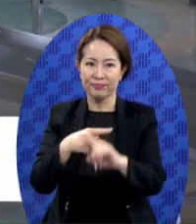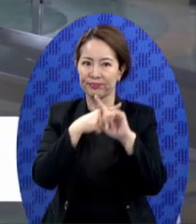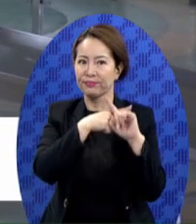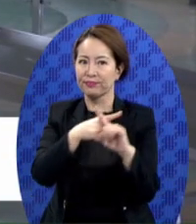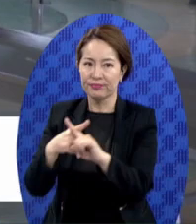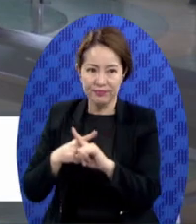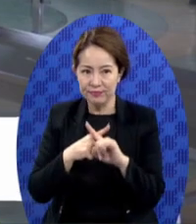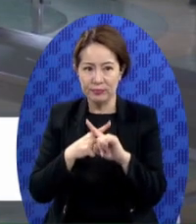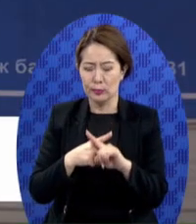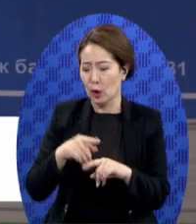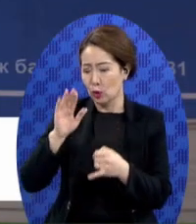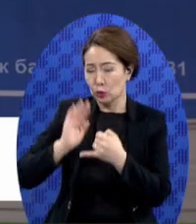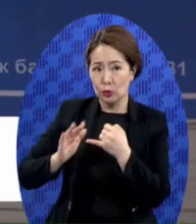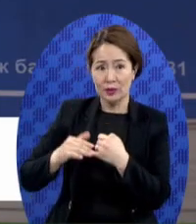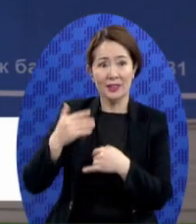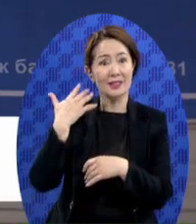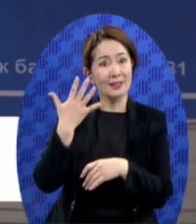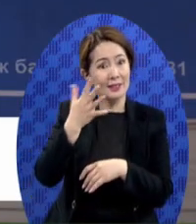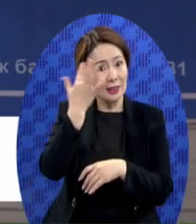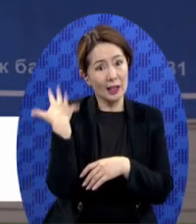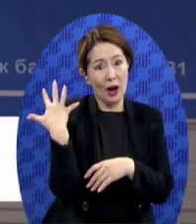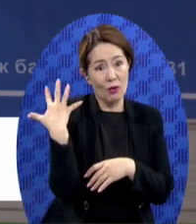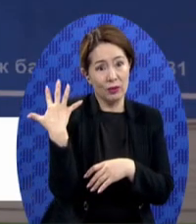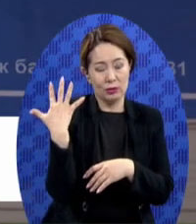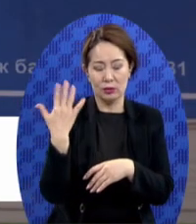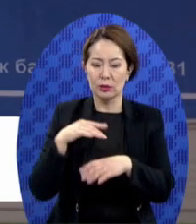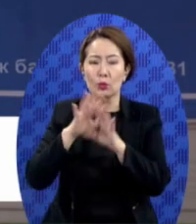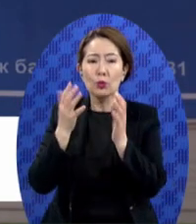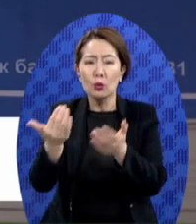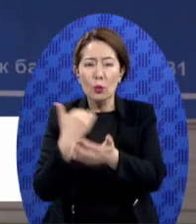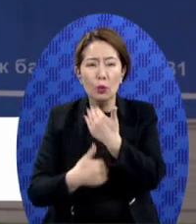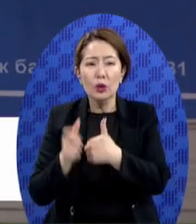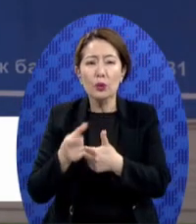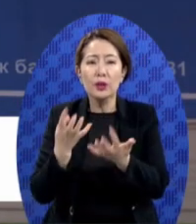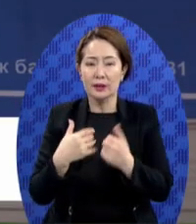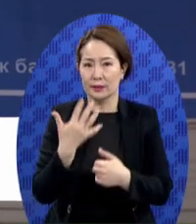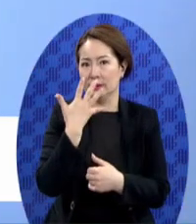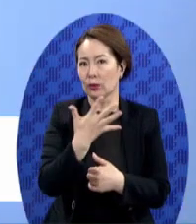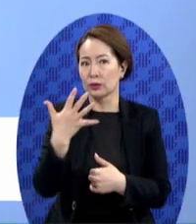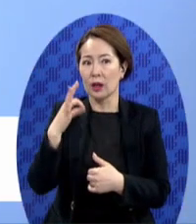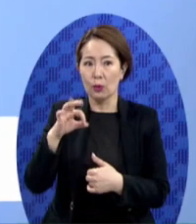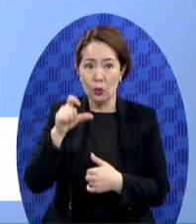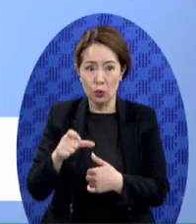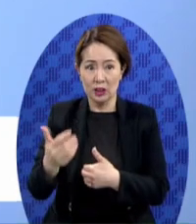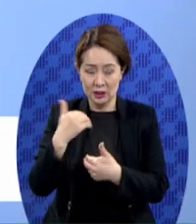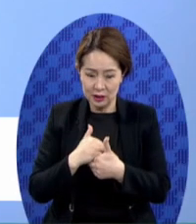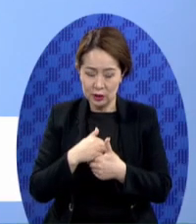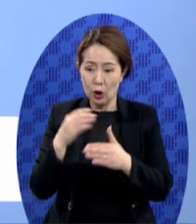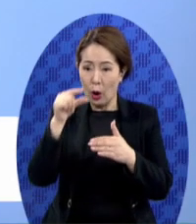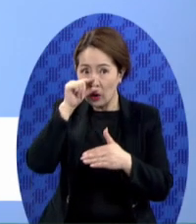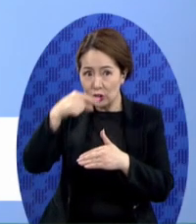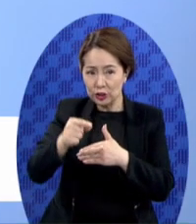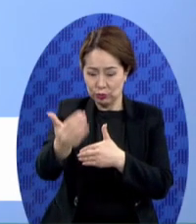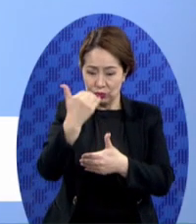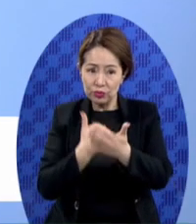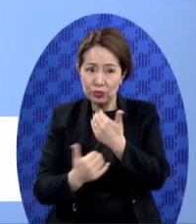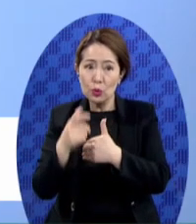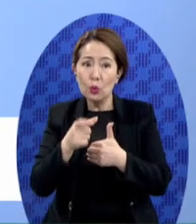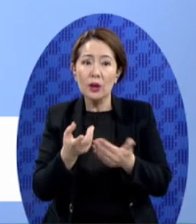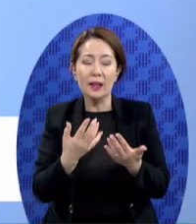хойд хилийн бомбтуудаар 550 гаруй иргэн хилээр нэвтэрсэн байна. Орчин холбооны улсаас ирж байгаа иргэдийг Сэлэнг, Дархуул, Орхон аймагт тусгаарлаад байгаа юм